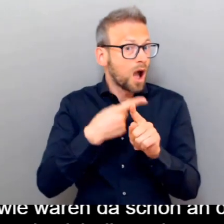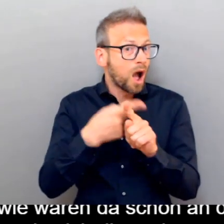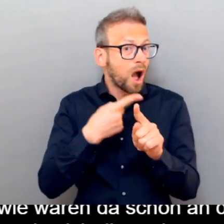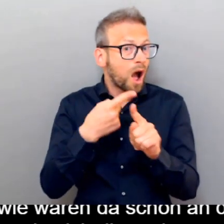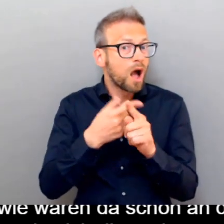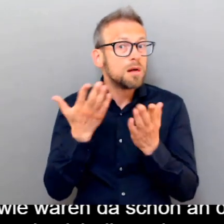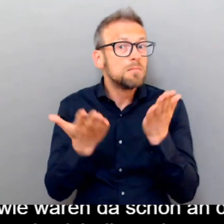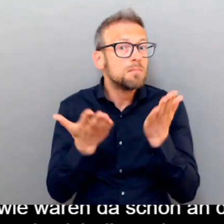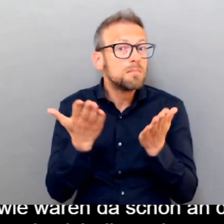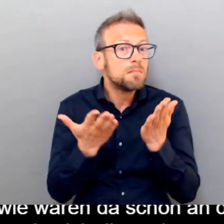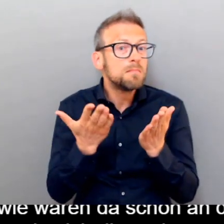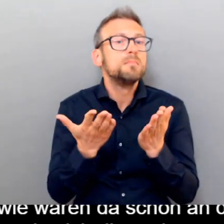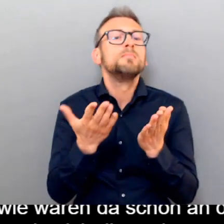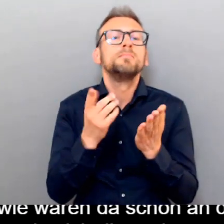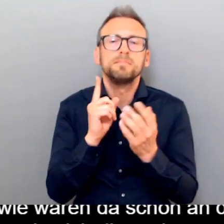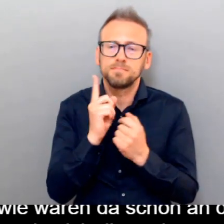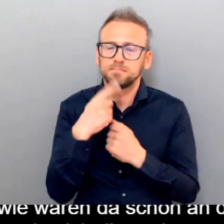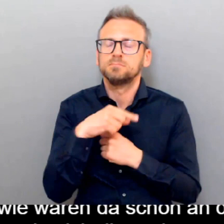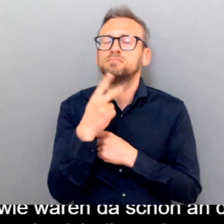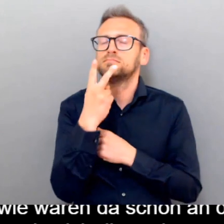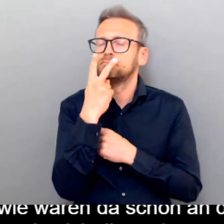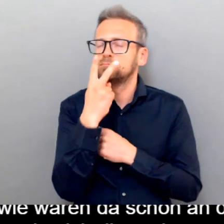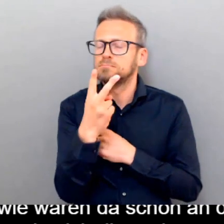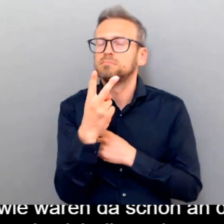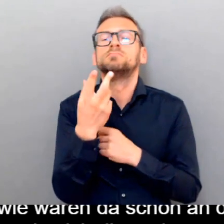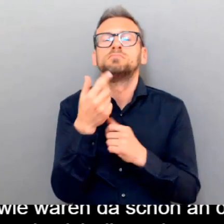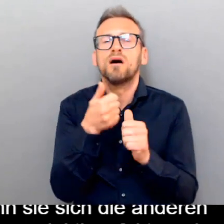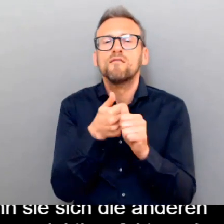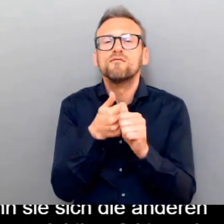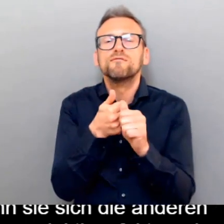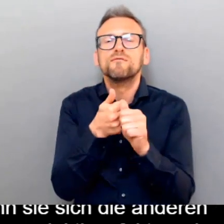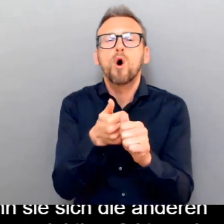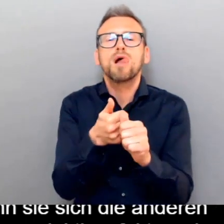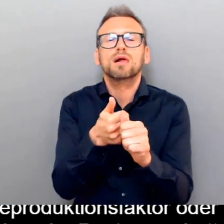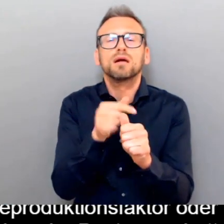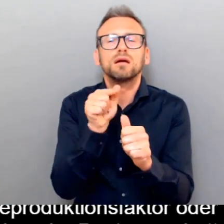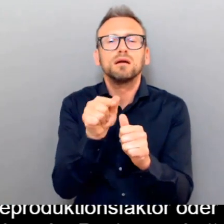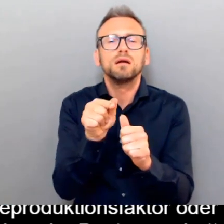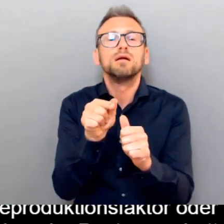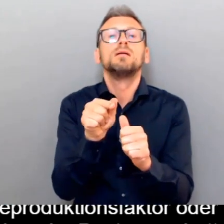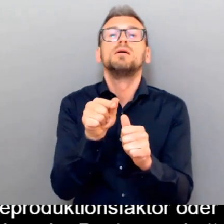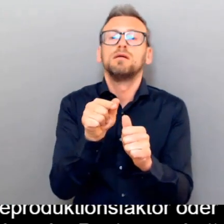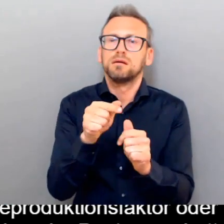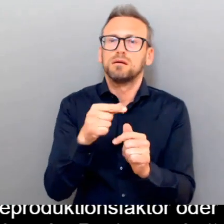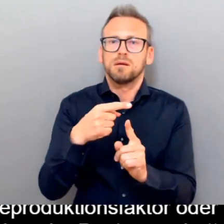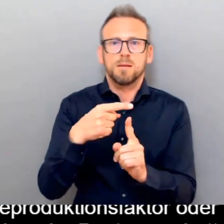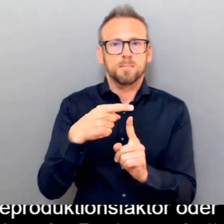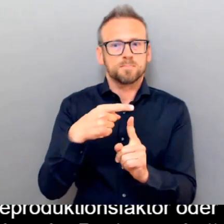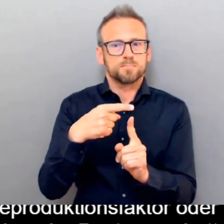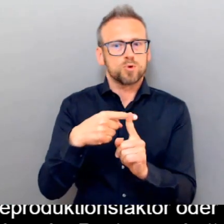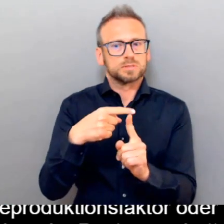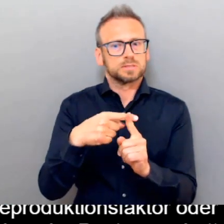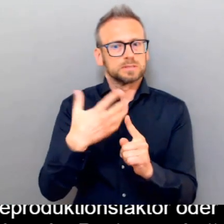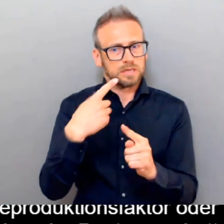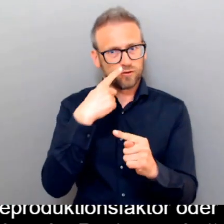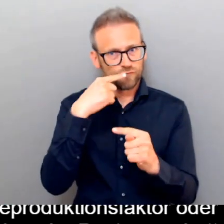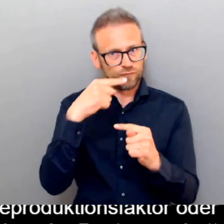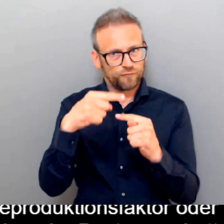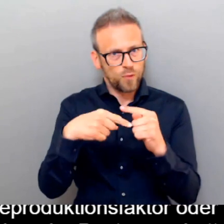können. Auf der anderen Seite heißt es aber auch, wir müssen die Entwicklung der Zahlen immer gut im Blick haben. Wir müssen immer genau